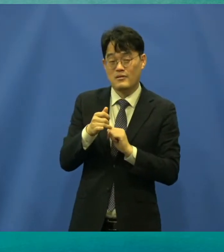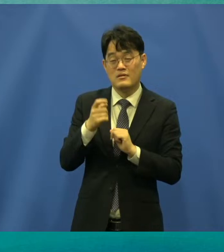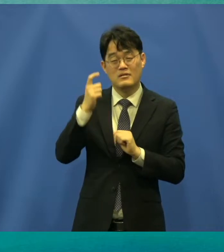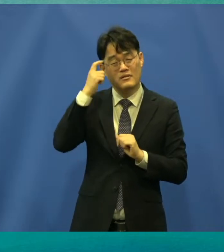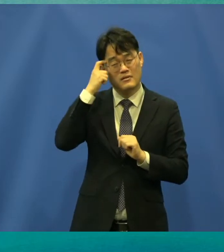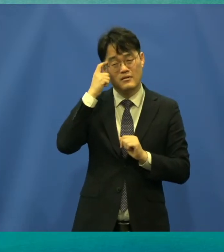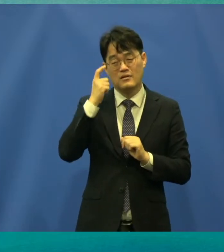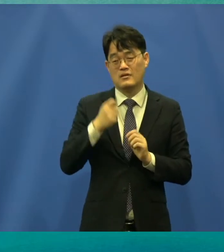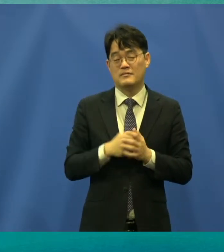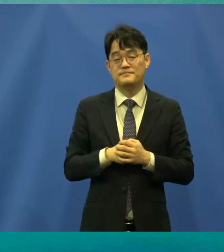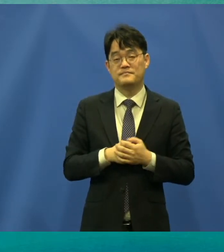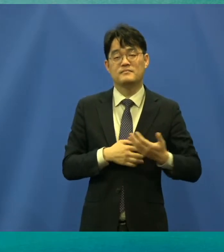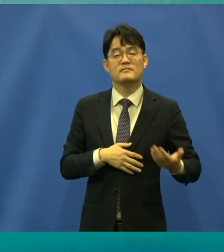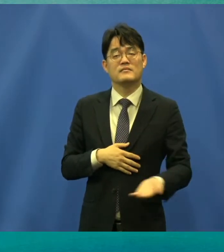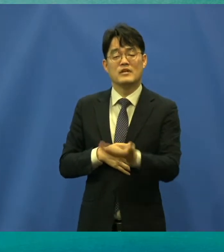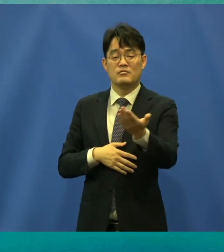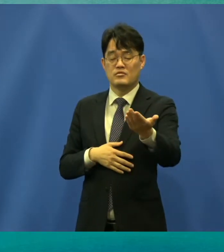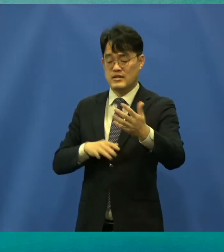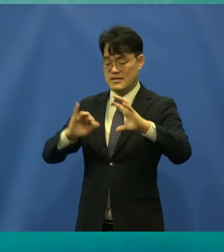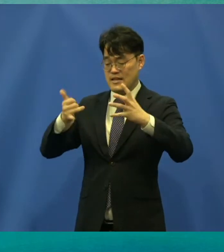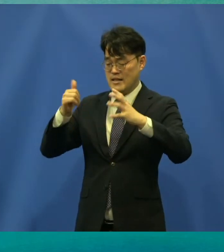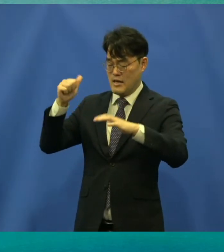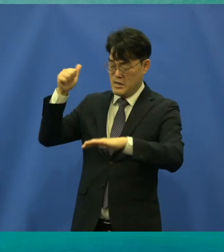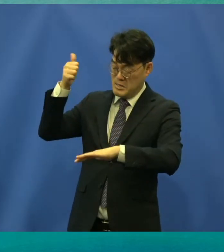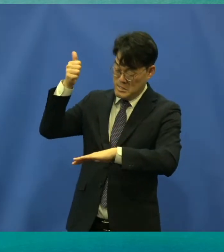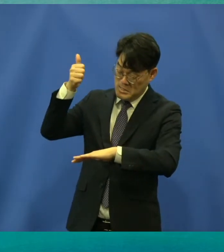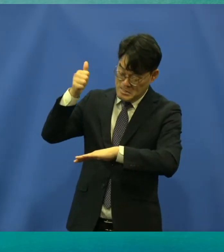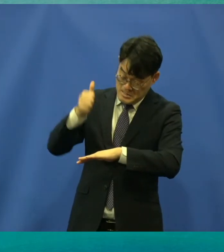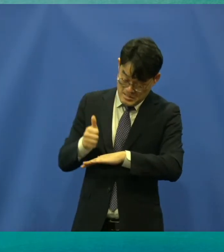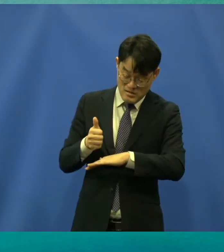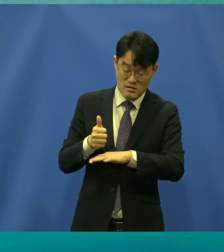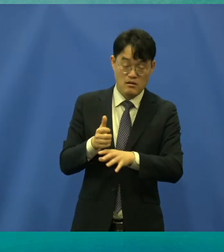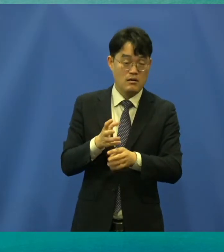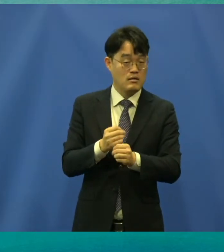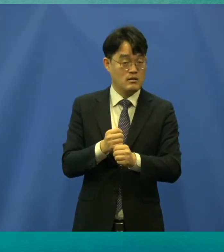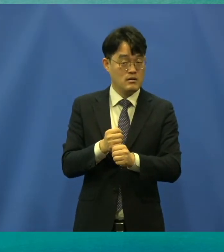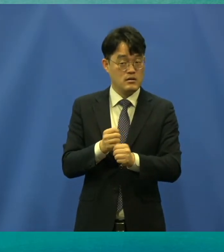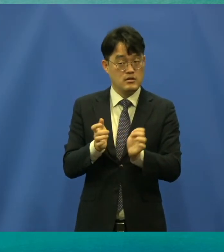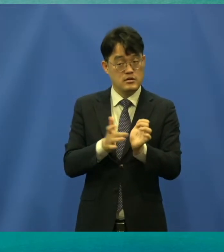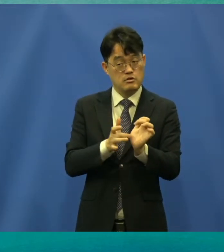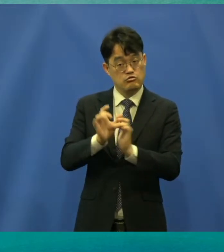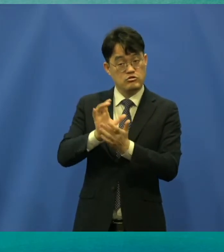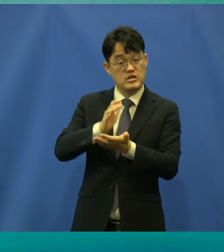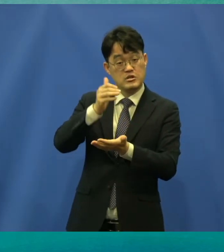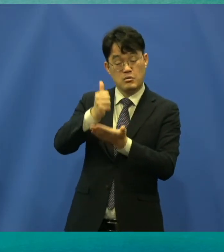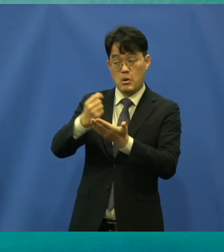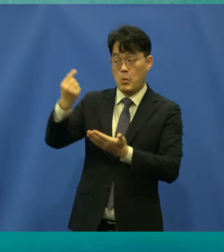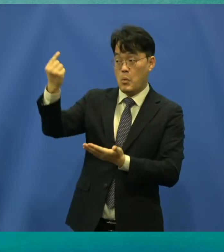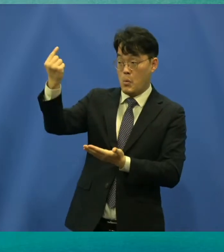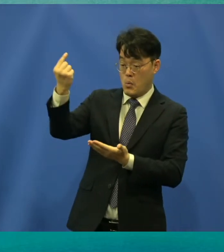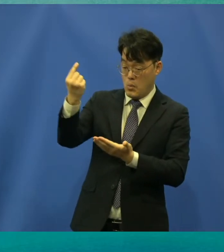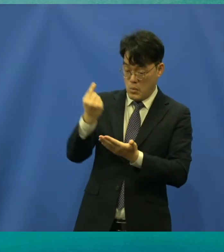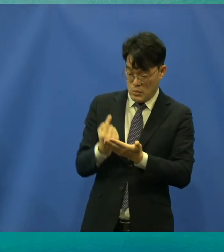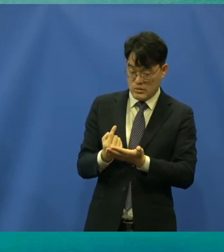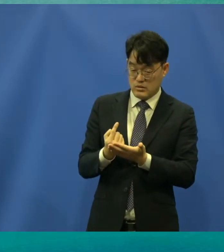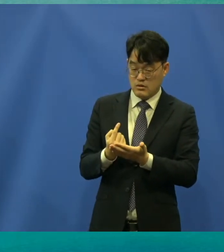여러분 언제 종말이죠? 종말이라는 그리스도가 오신 초림 이후부터 이미 종말은 시작이